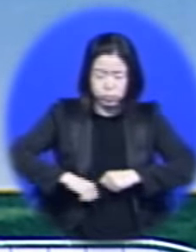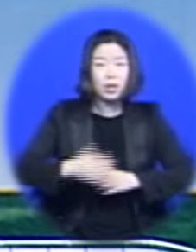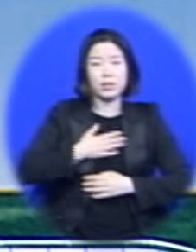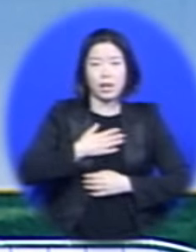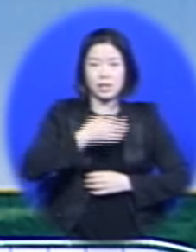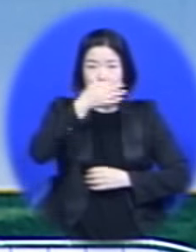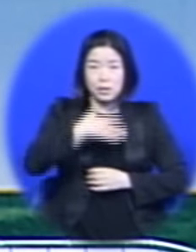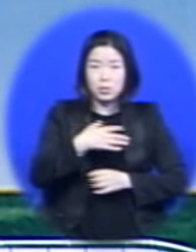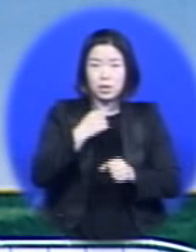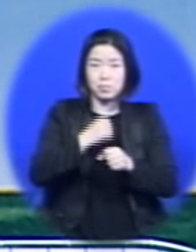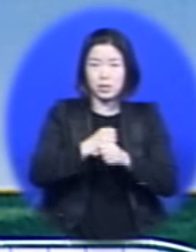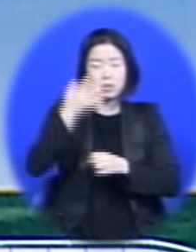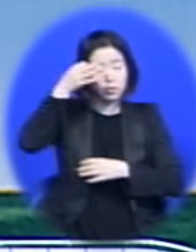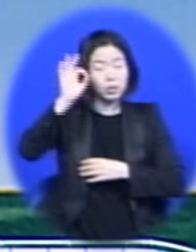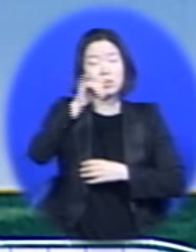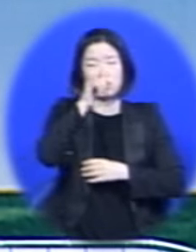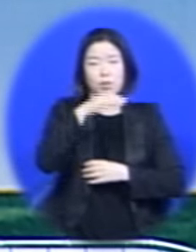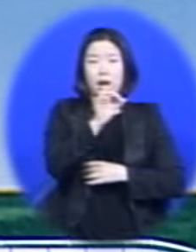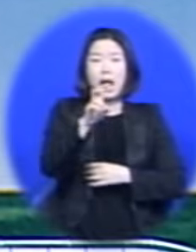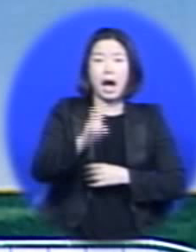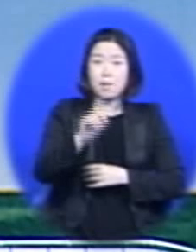그렇게 깨달아집니다. 암만 하나 걸려도.